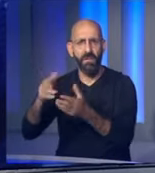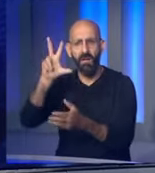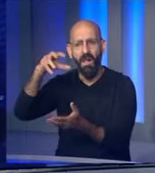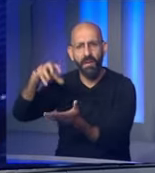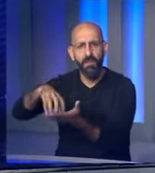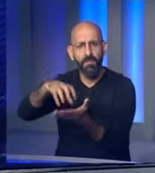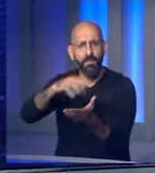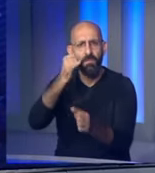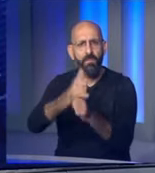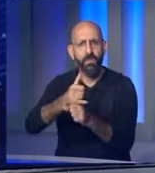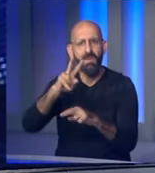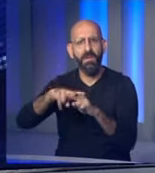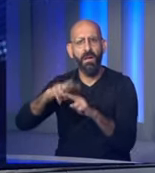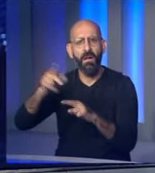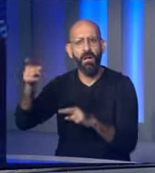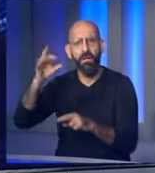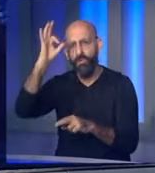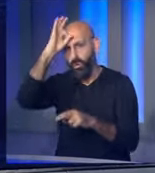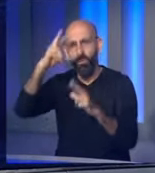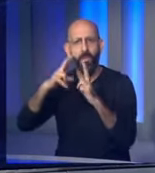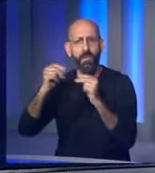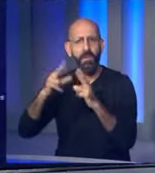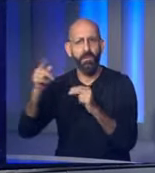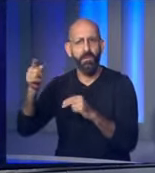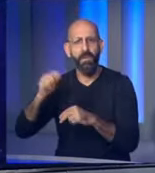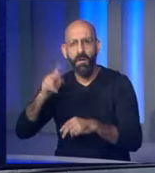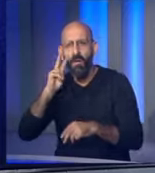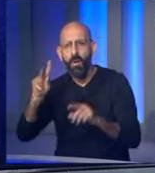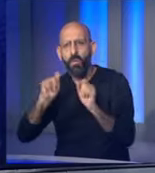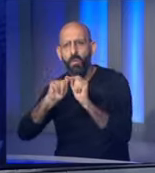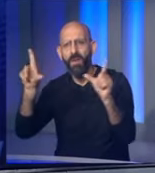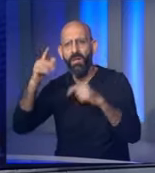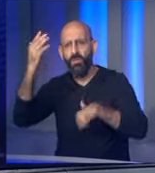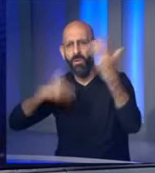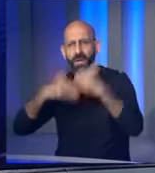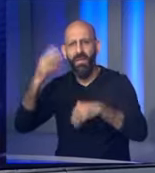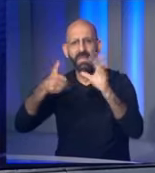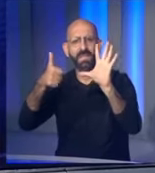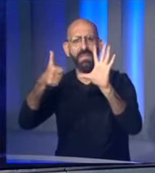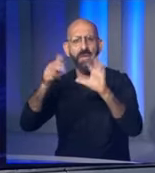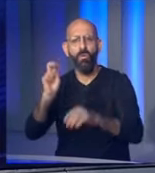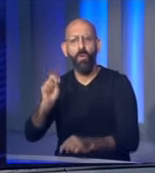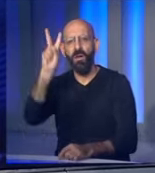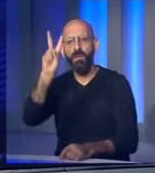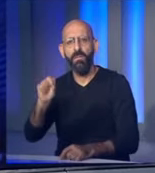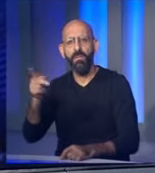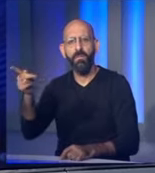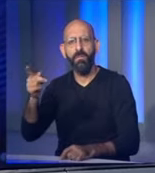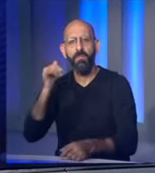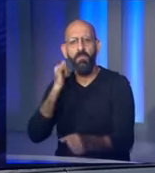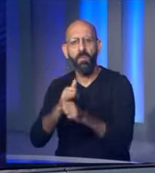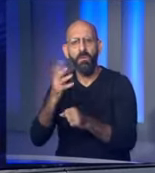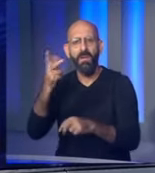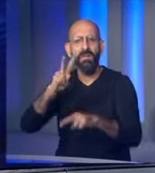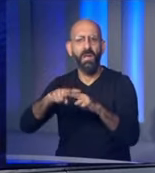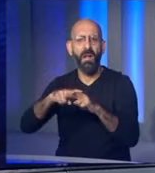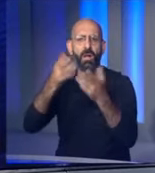لليونيفيل ومرافقها تعرضت اليوم للاستهداف في ثلاثه حوادث منفصله في جنوب لبنان مما ادى الى اصابه